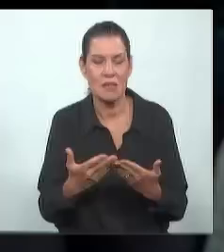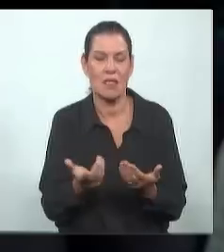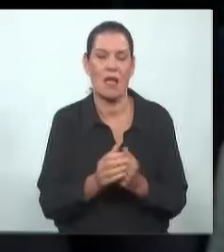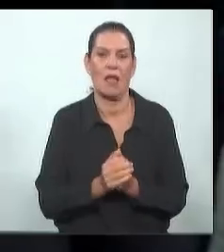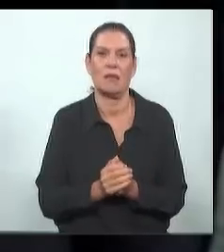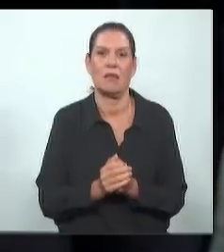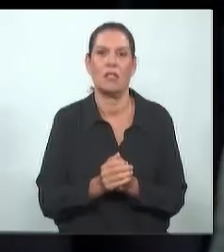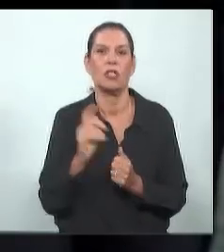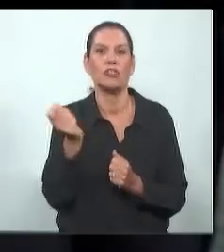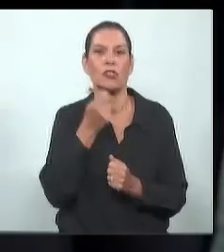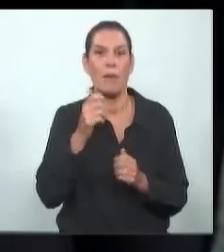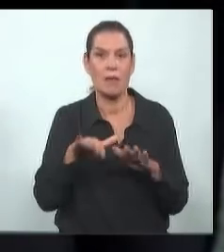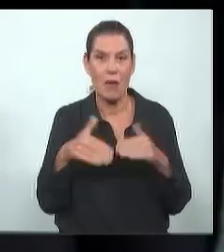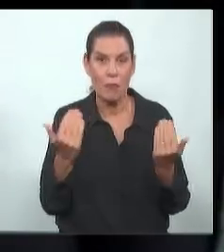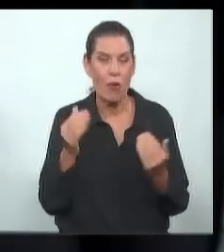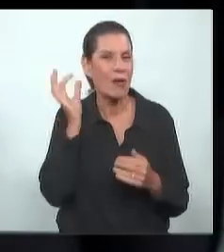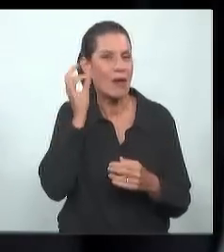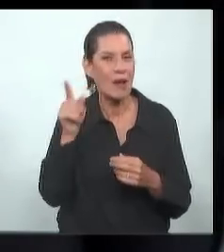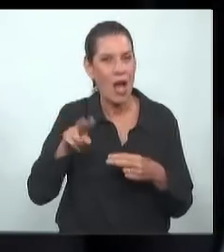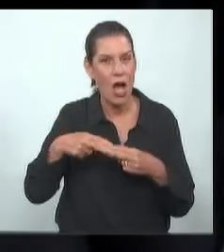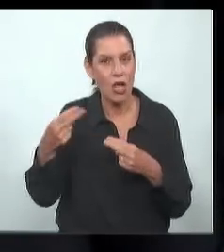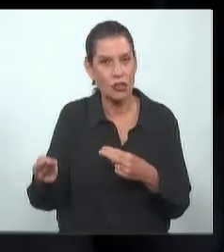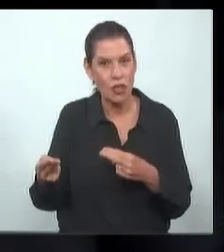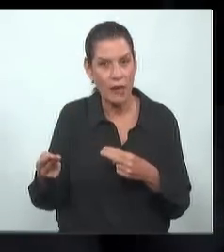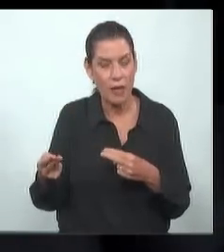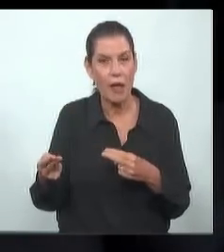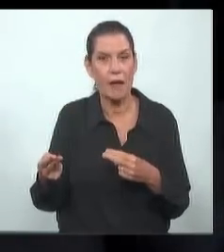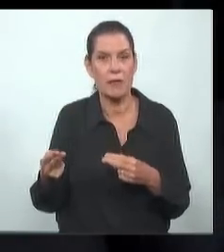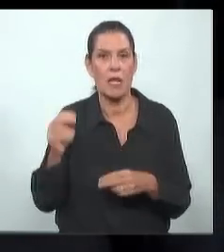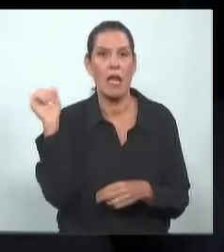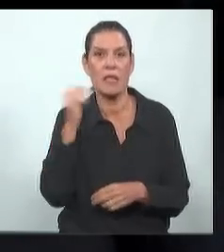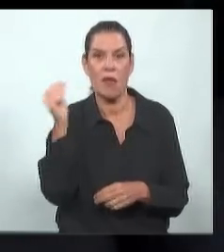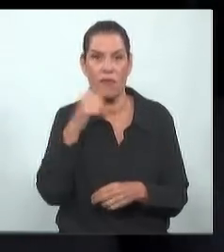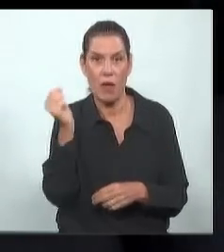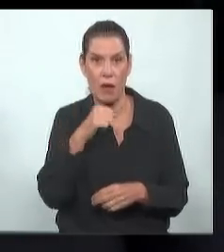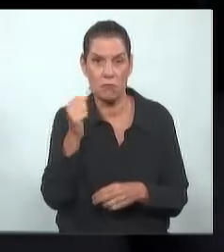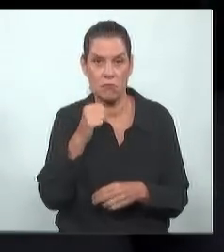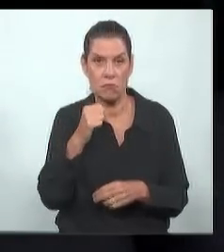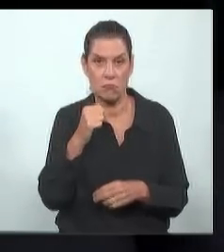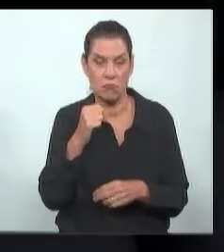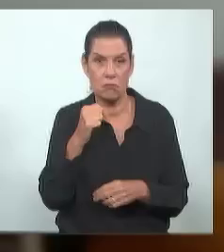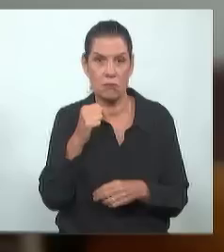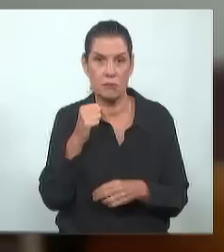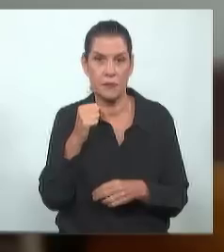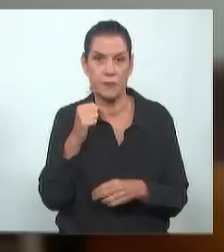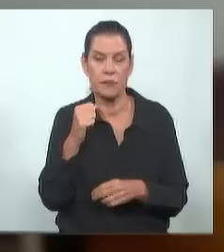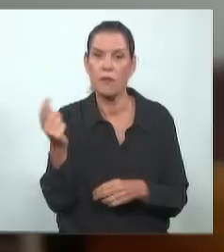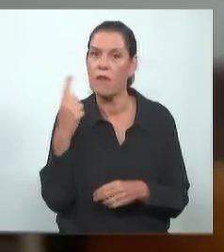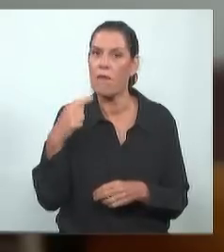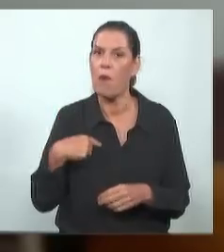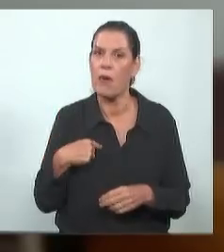בבוקר, השכנה שגרה מולנו דפקה בדלת, אז היא אומרת